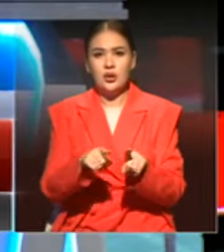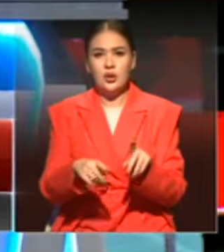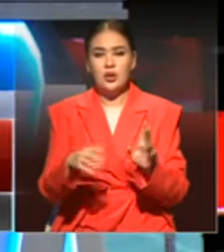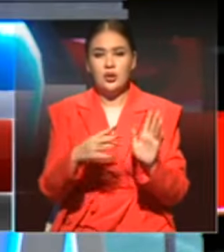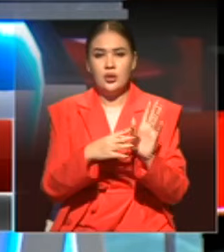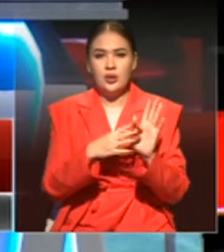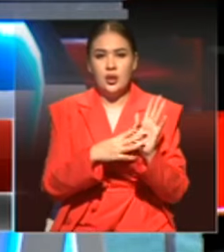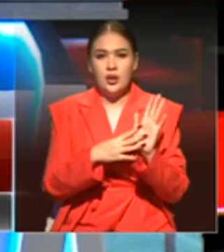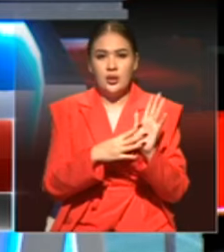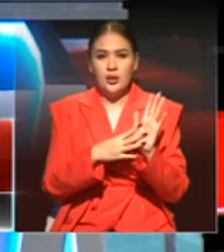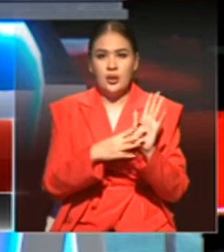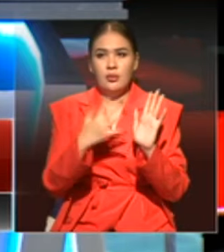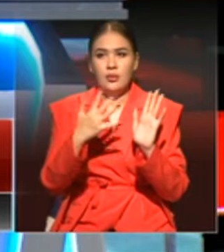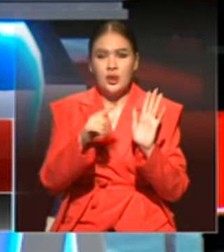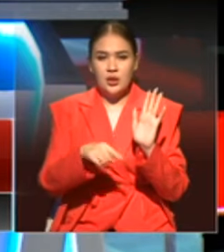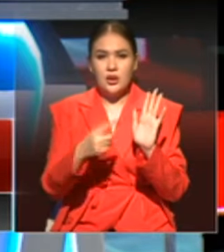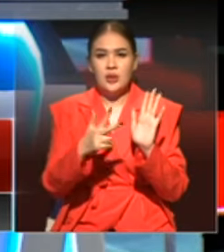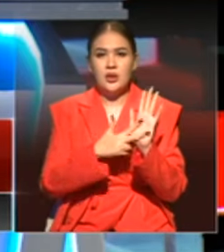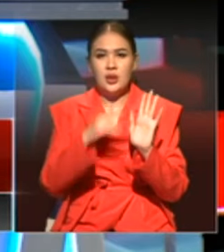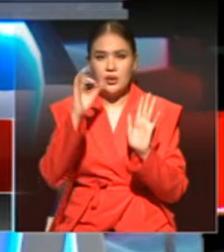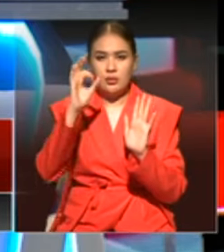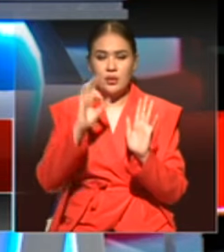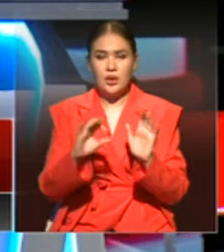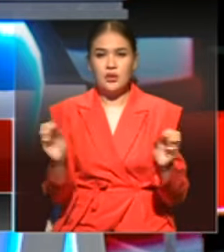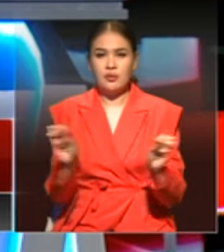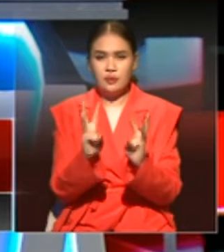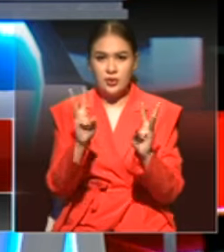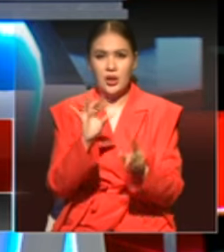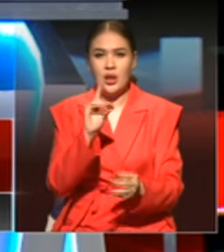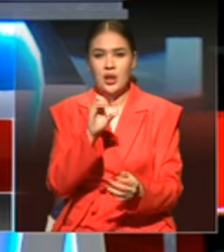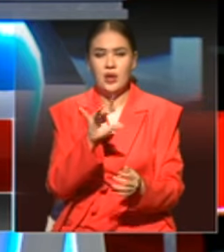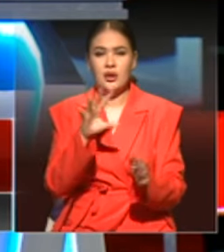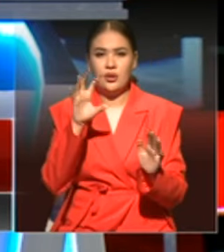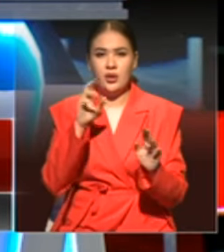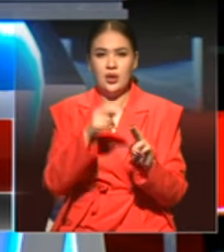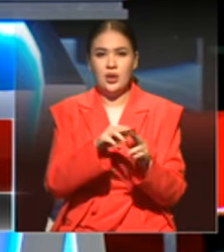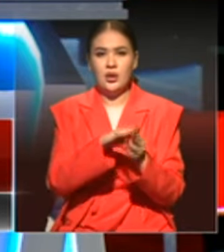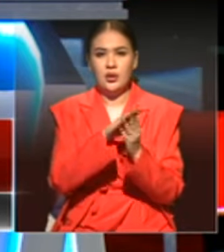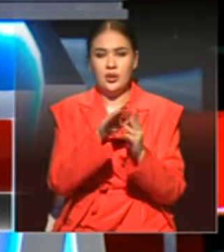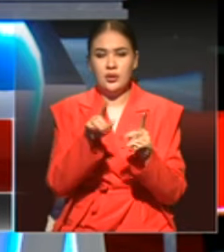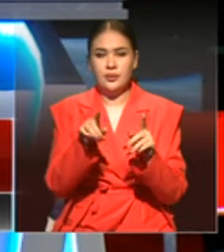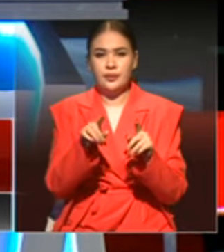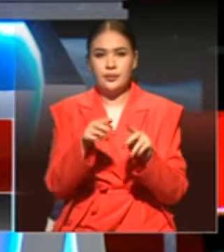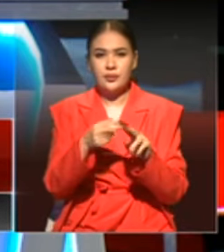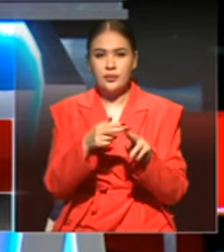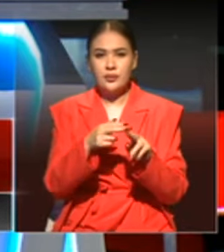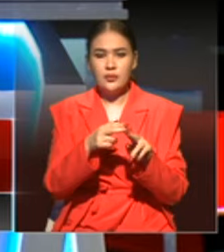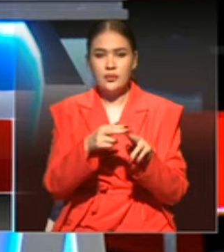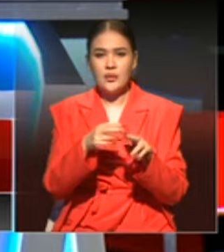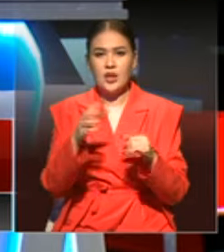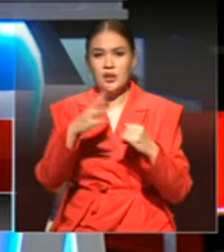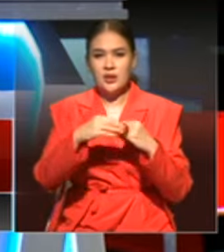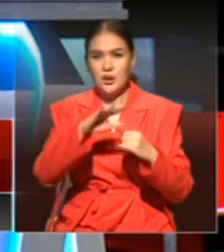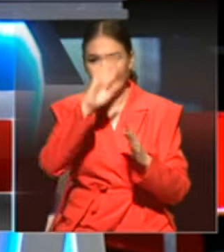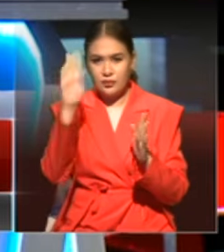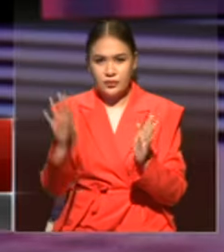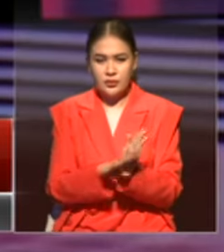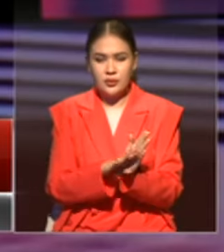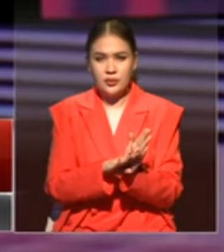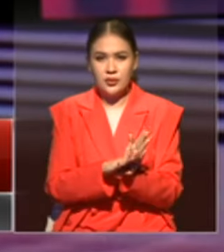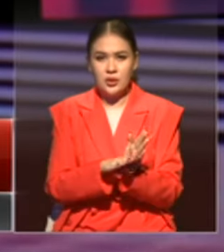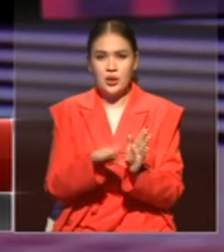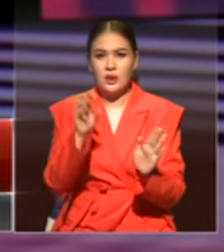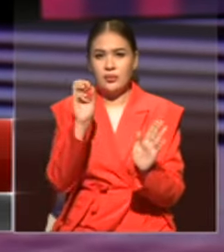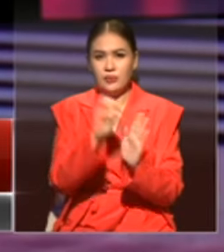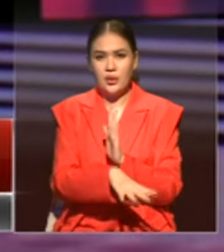98.5%-ын не өртеп жіберіп жатырмыз, не болмаса көмеміз. Біз және ол қалдықтарды жерге көмеміз. Ол жерге